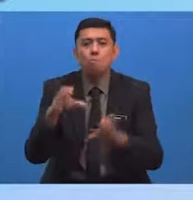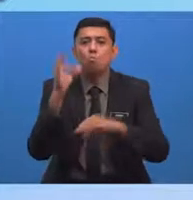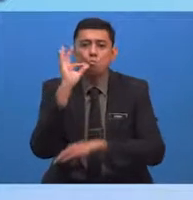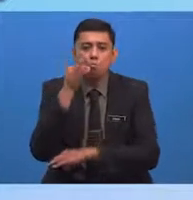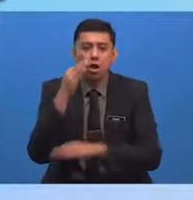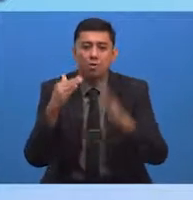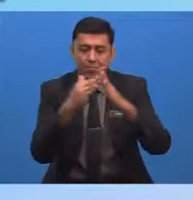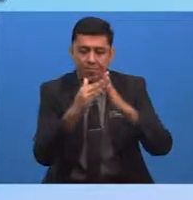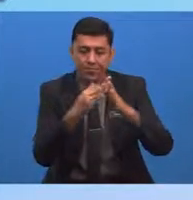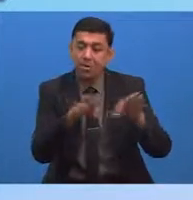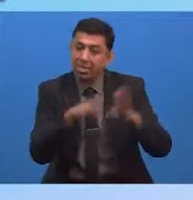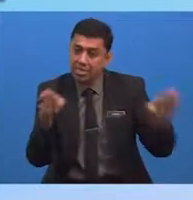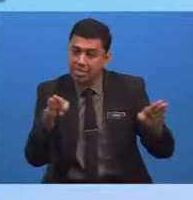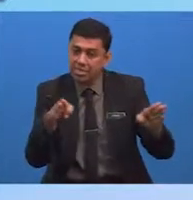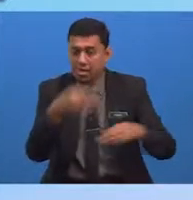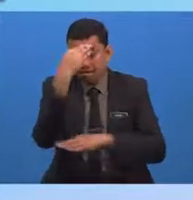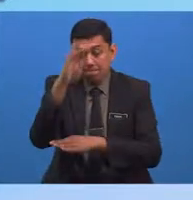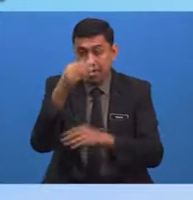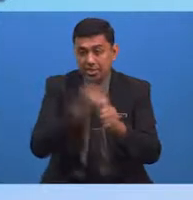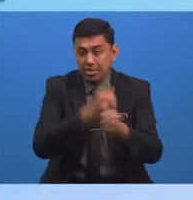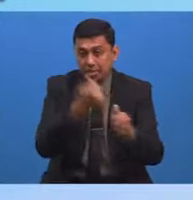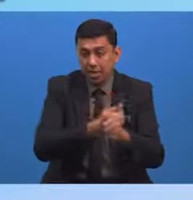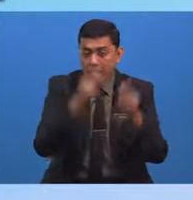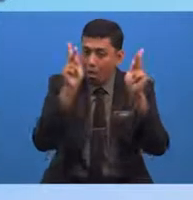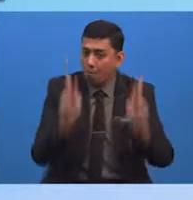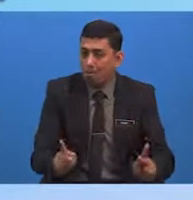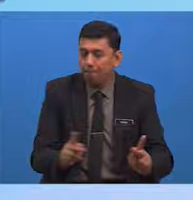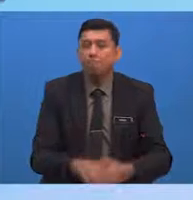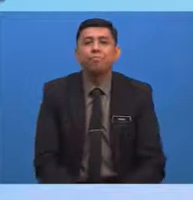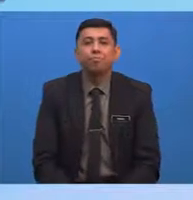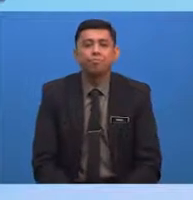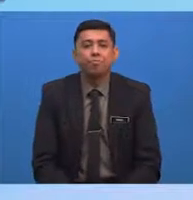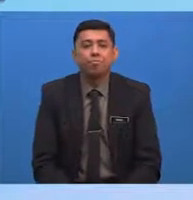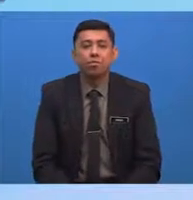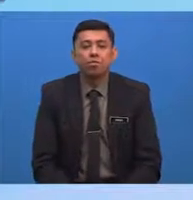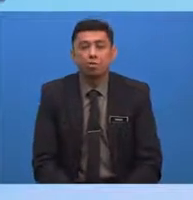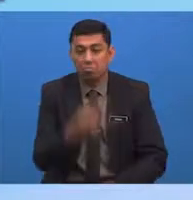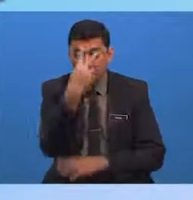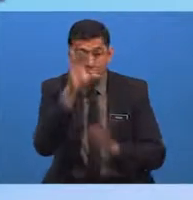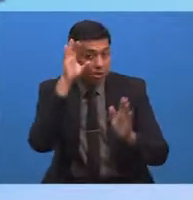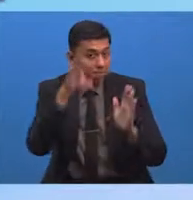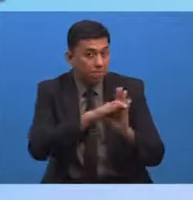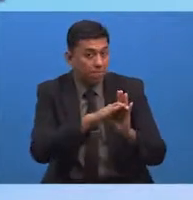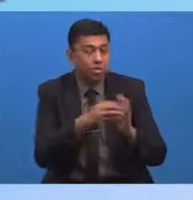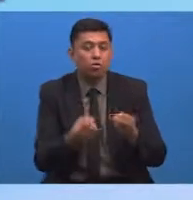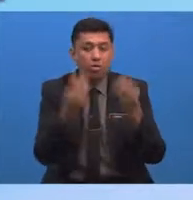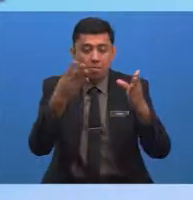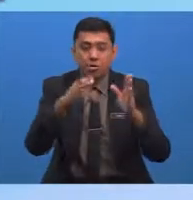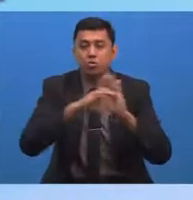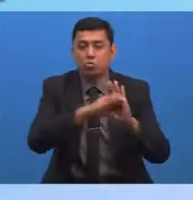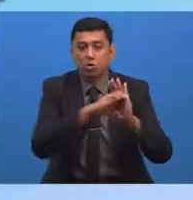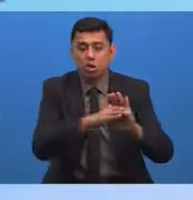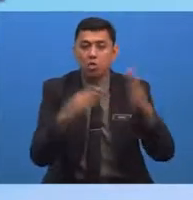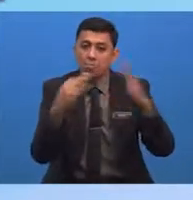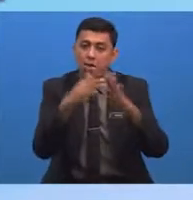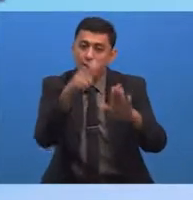rumah panjang ini berbeza bagi setiap etnik. Pada paparan ini, cikgu tunjukkan beberapa contoh